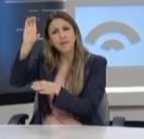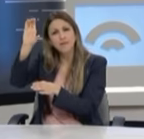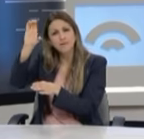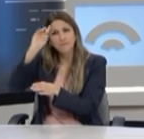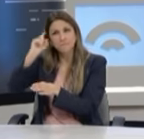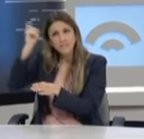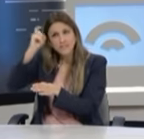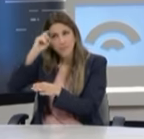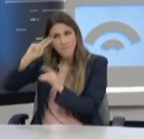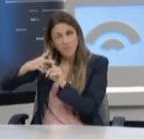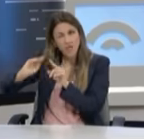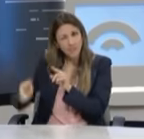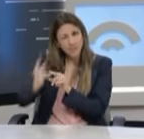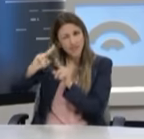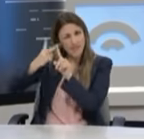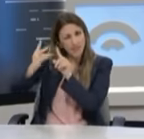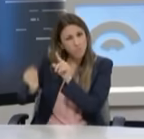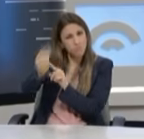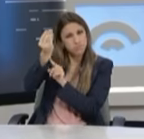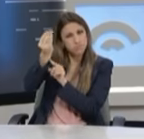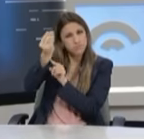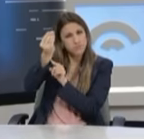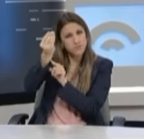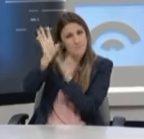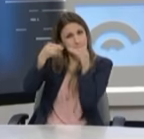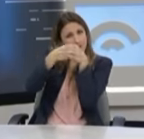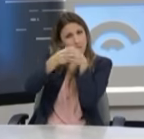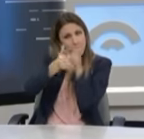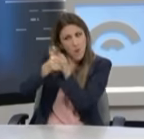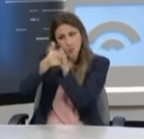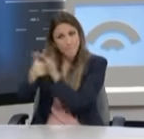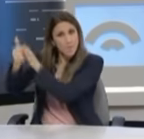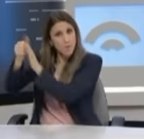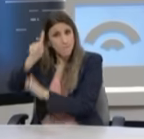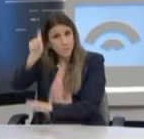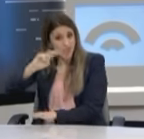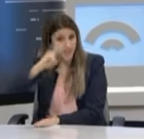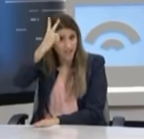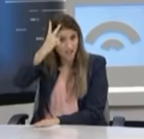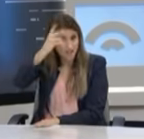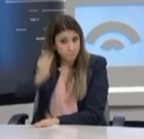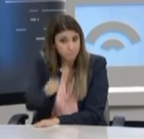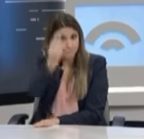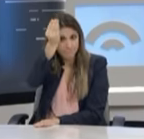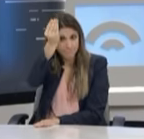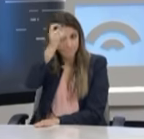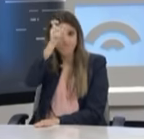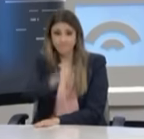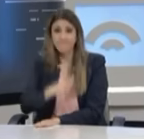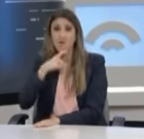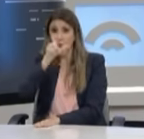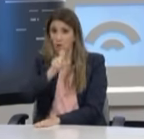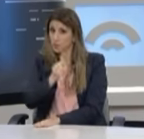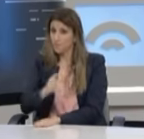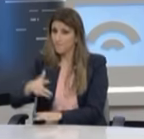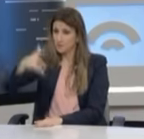και μια δεύτερη μειονότητα με εθνικά χαρακτηριστικά. Και γι' αυτό, και παρότι ο ίδιος